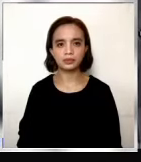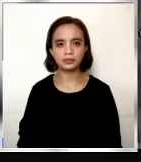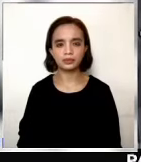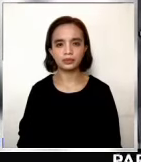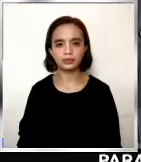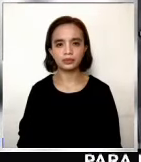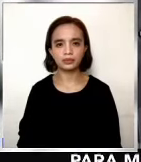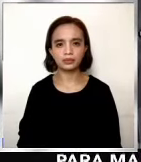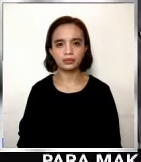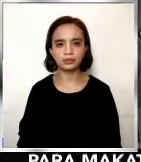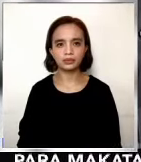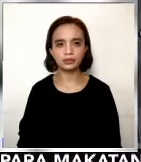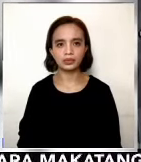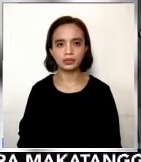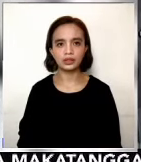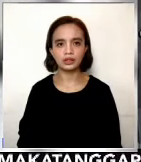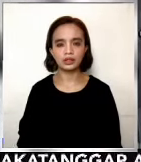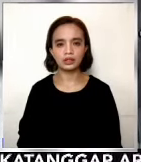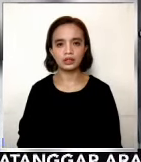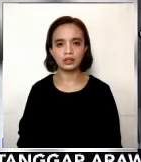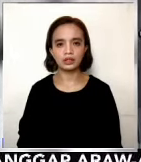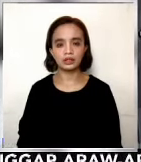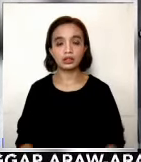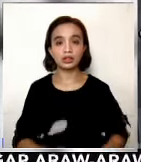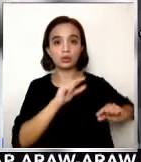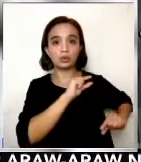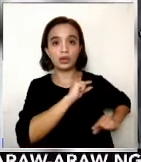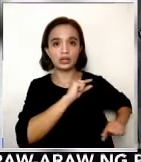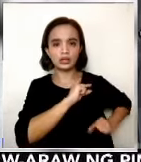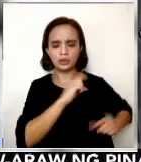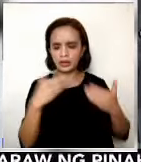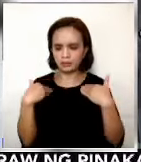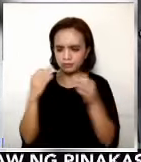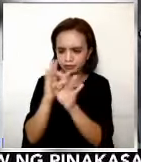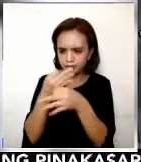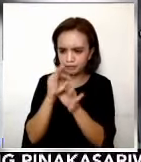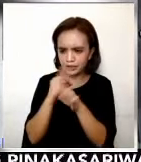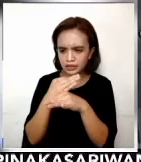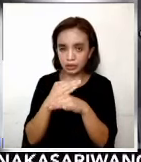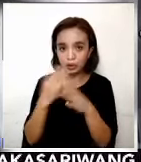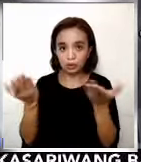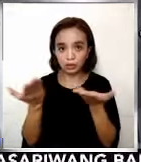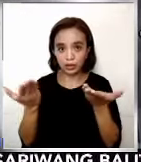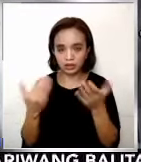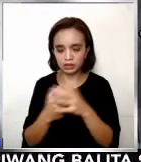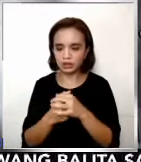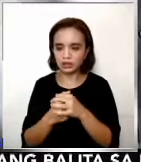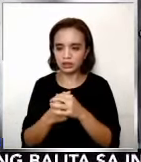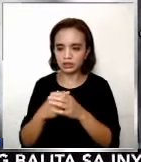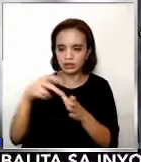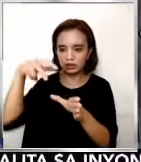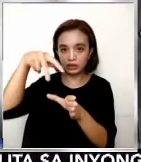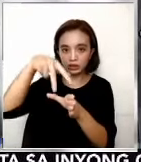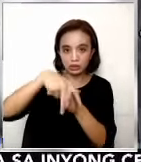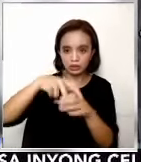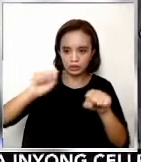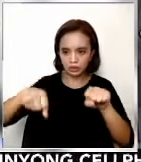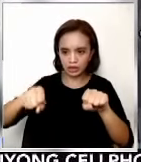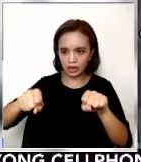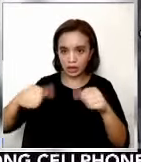May inaayos ang gwardiya ng convenience store na ito sa isang nakaparadang motorsiklo nang may lumapit na mga lalaki sa kanyang